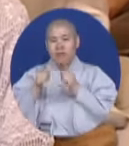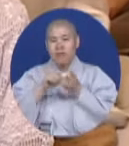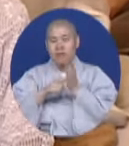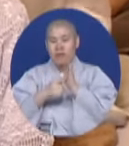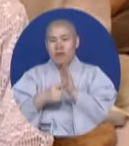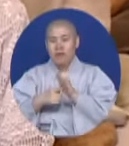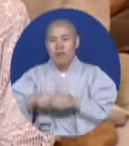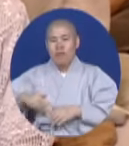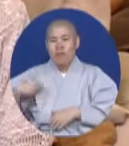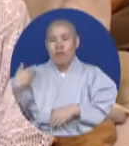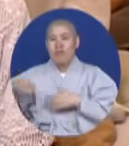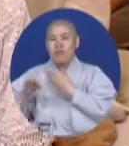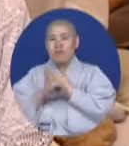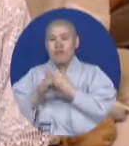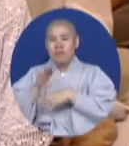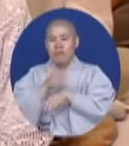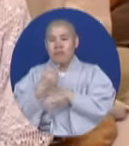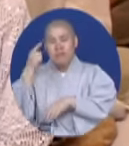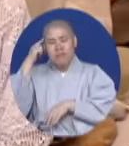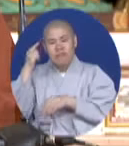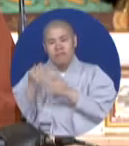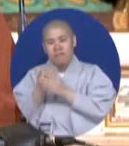모르면 망념이 일어나요.